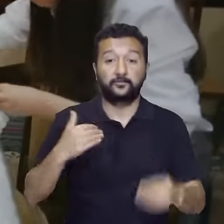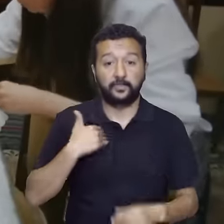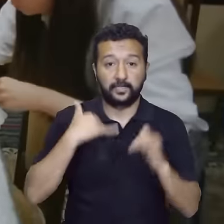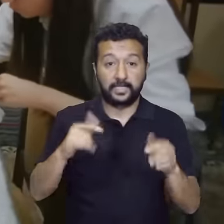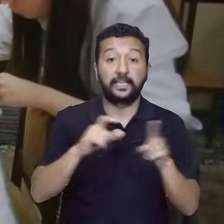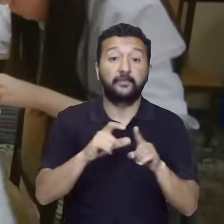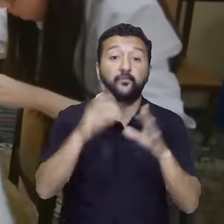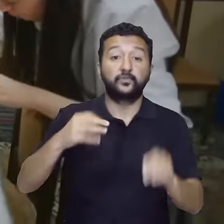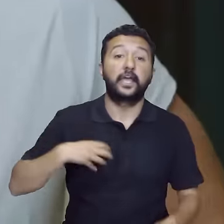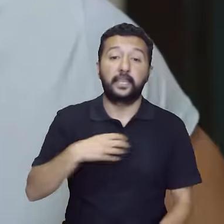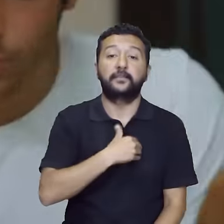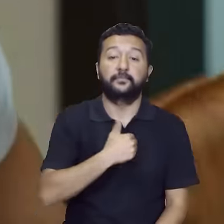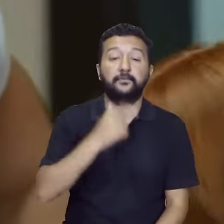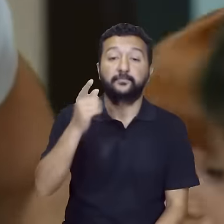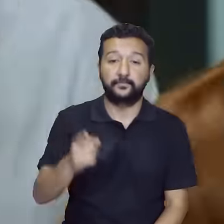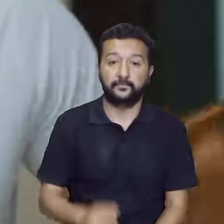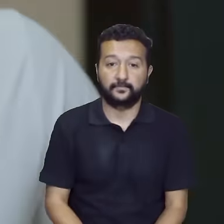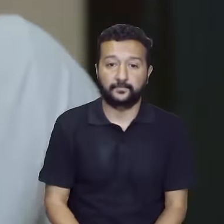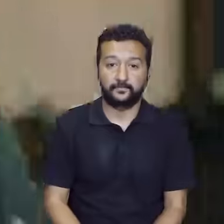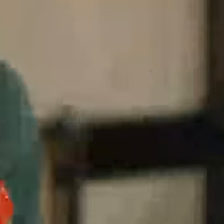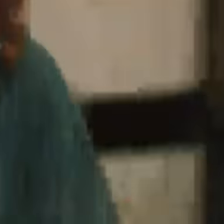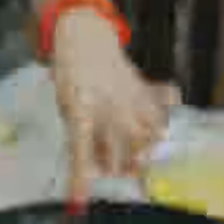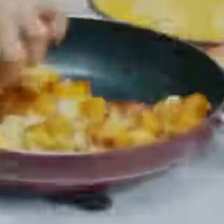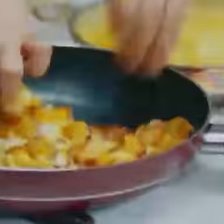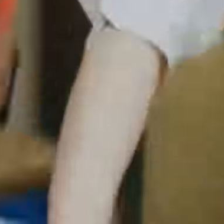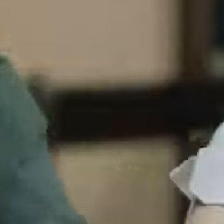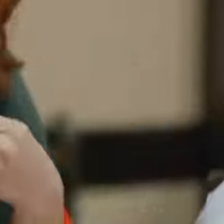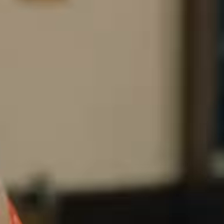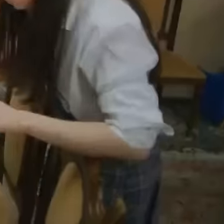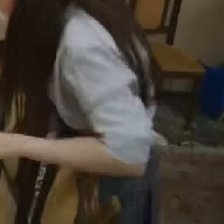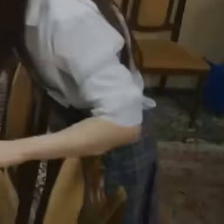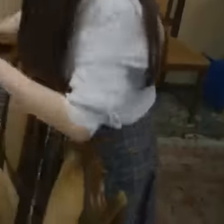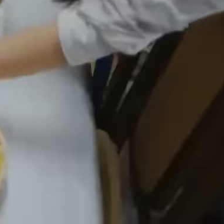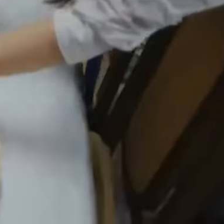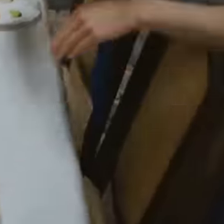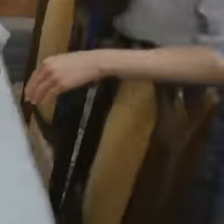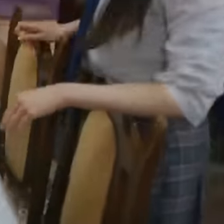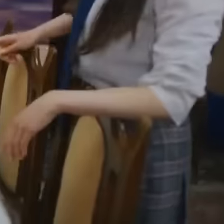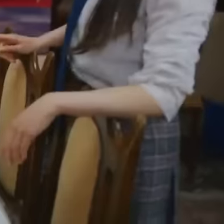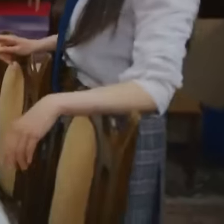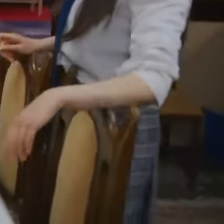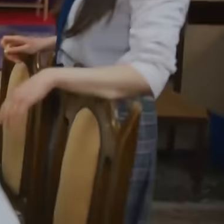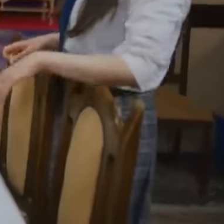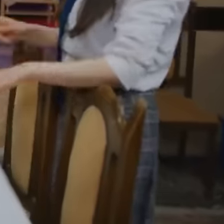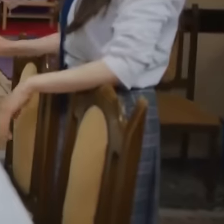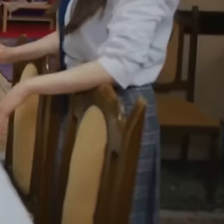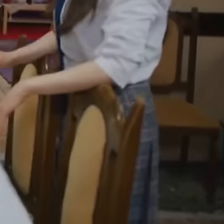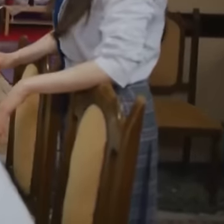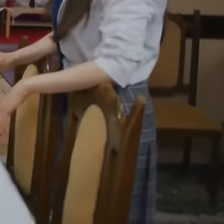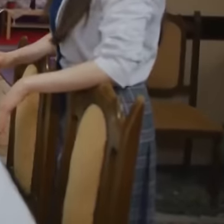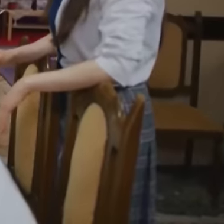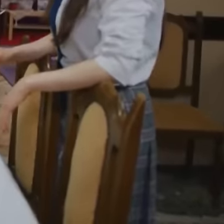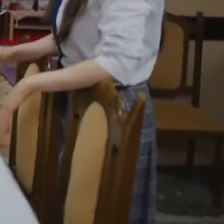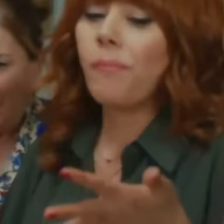Benimle. Demli olsun anneciğim benimki. Hareketleri hızlandı. Hepsi masadaki patates, börek, yumurtalara saldırdılar. Her şey bitince